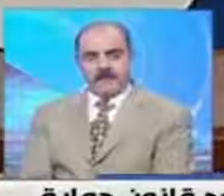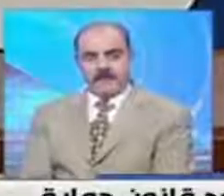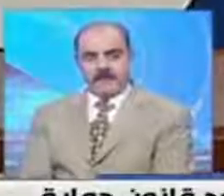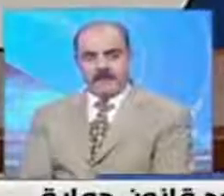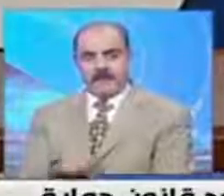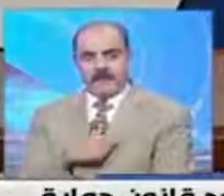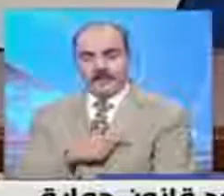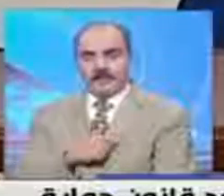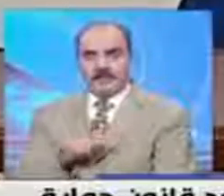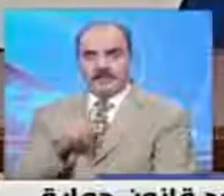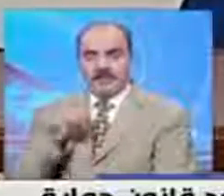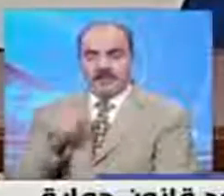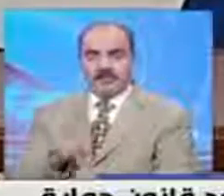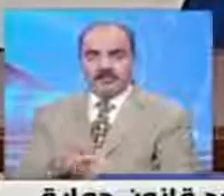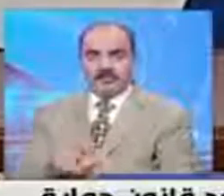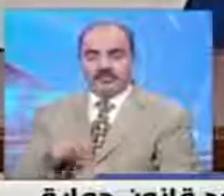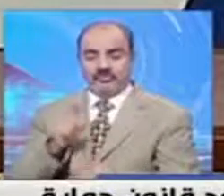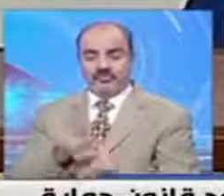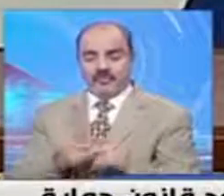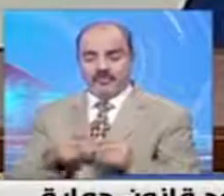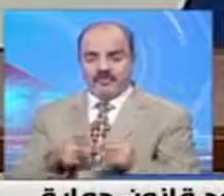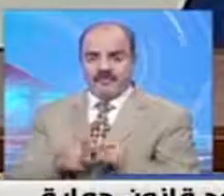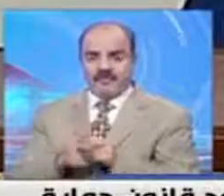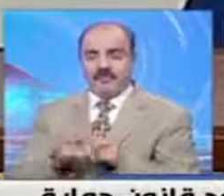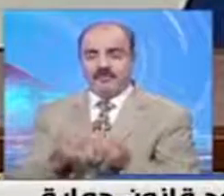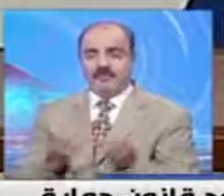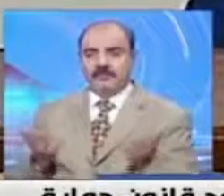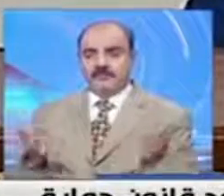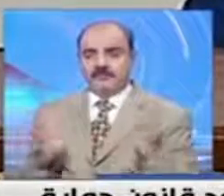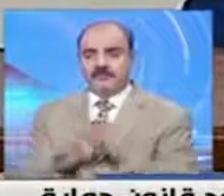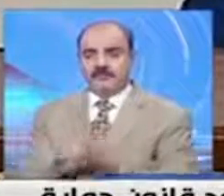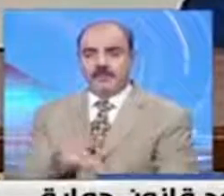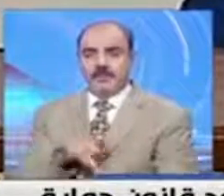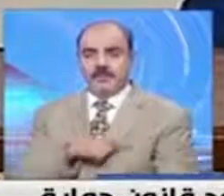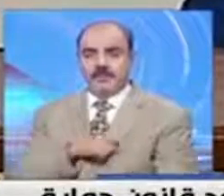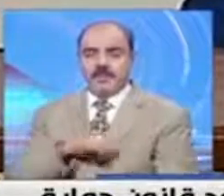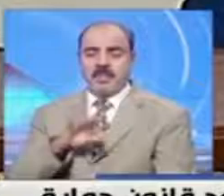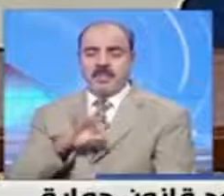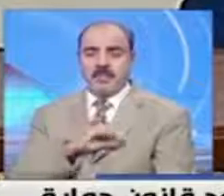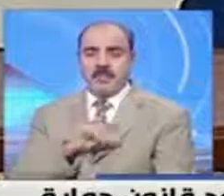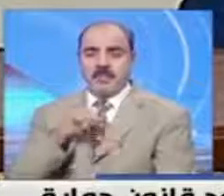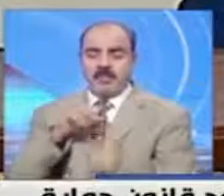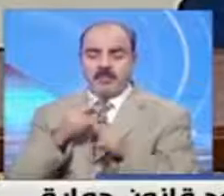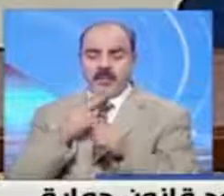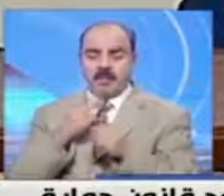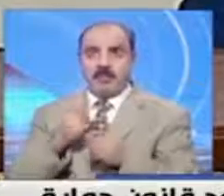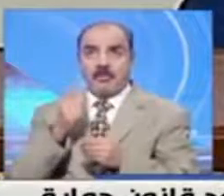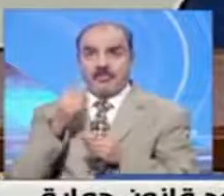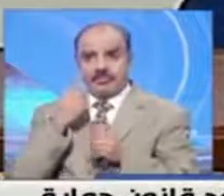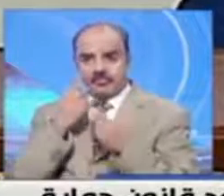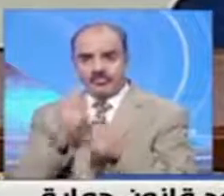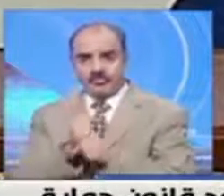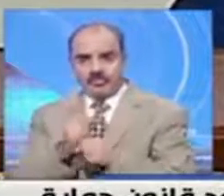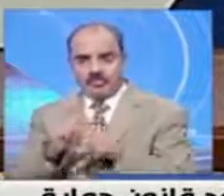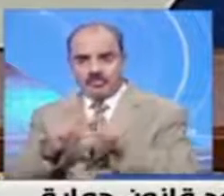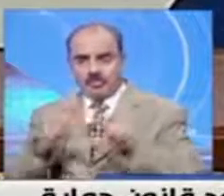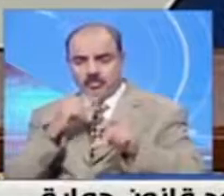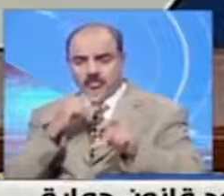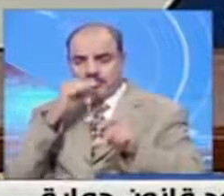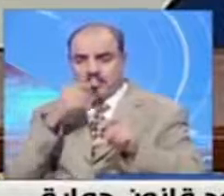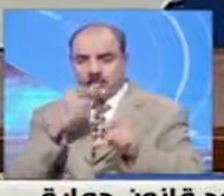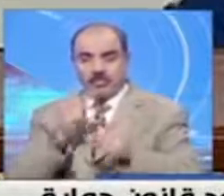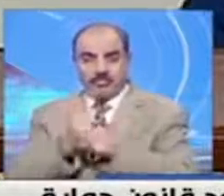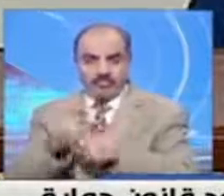بسم الله باسم الشعب افتتح الجلسه بسم الله الرحمن الرحيم وكل اعماله فسيرى الله عملكم